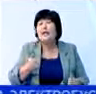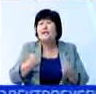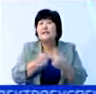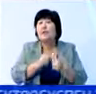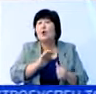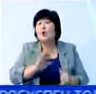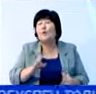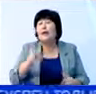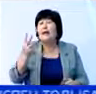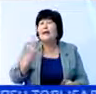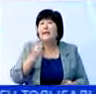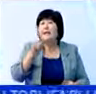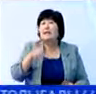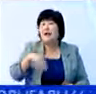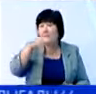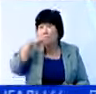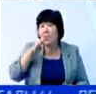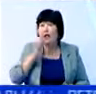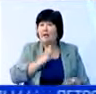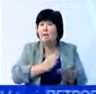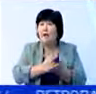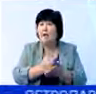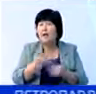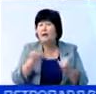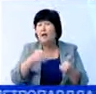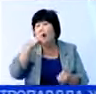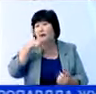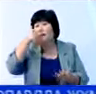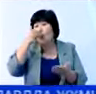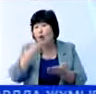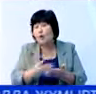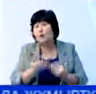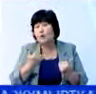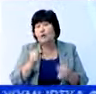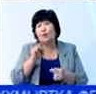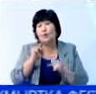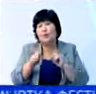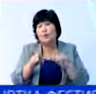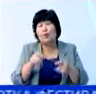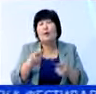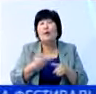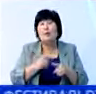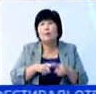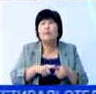кейінгі екінші талабы ата-анаға қызмет жасау, ата-анаға құрмет көрсетуді бұйырады бізге. Сол